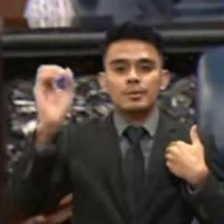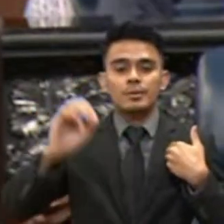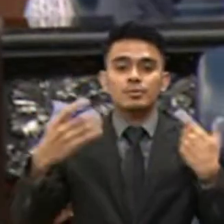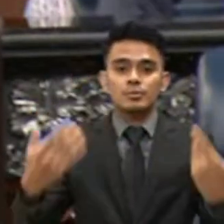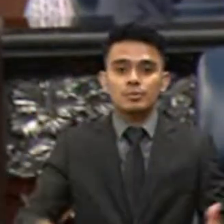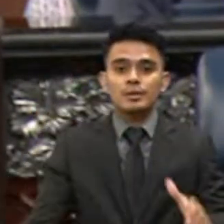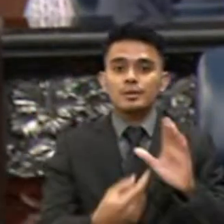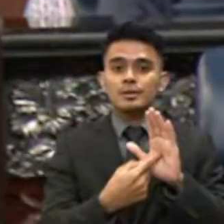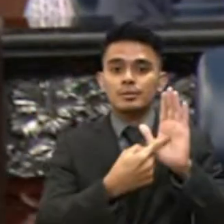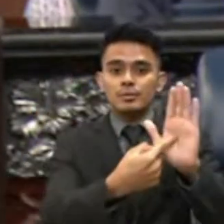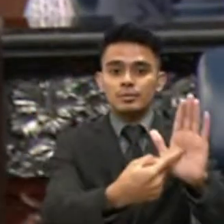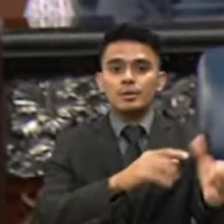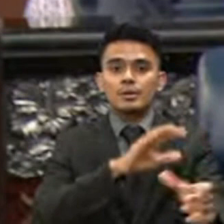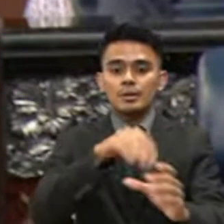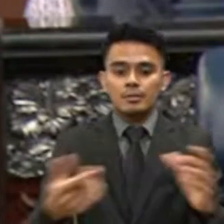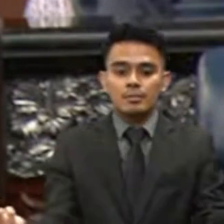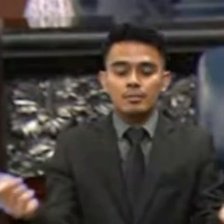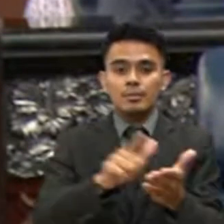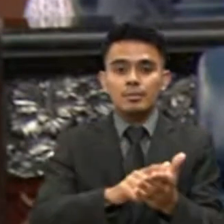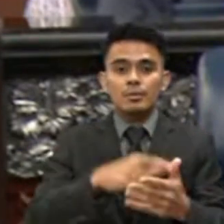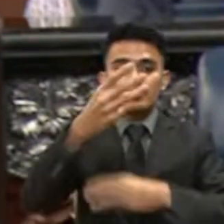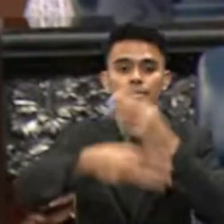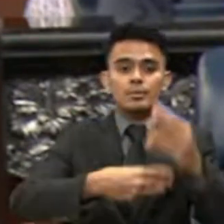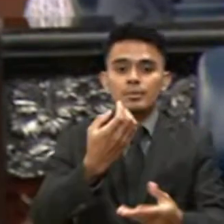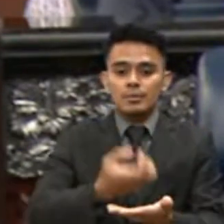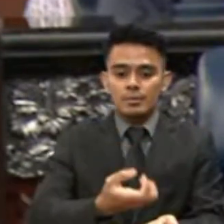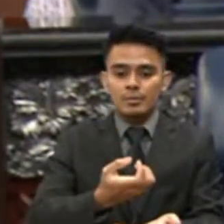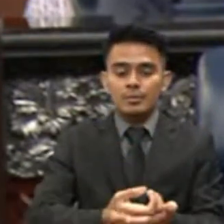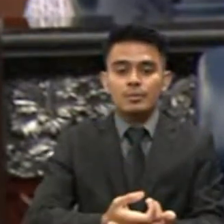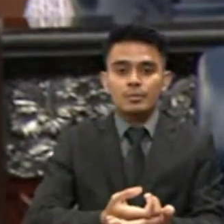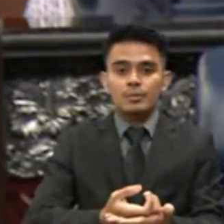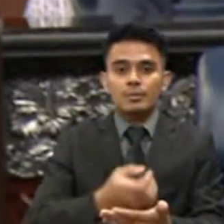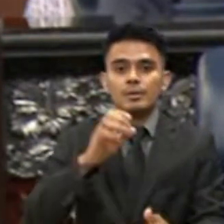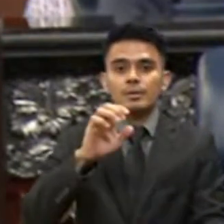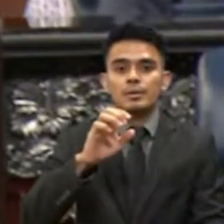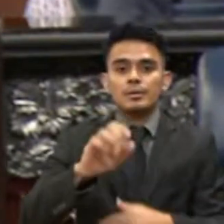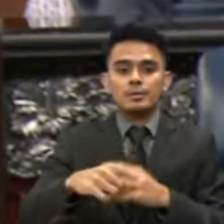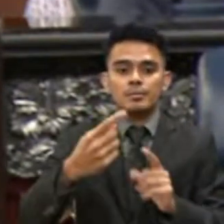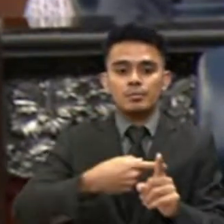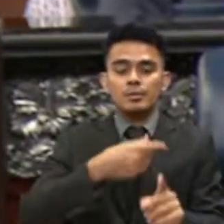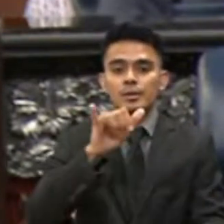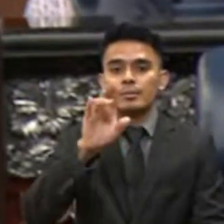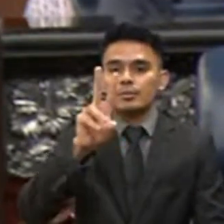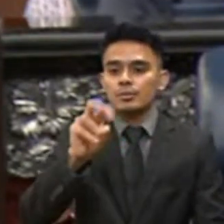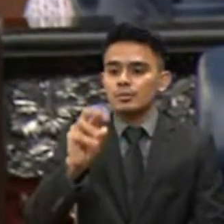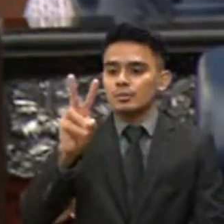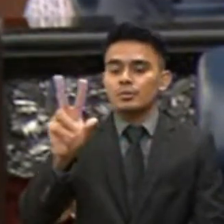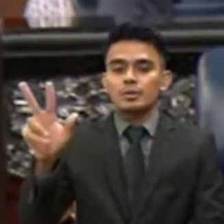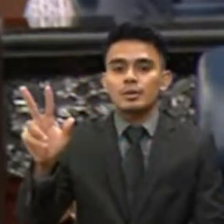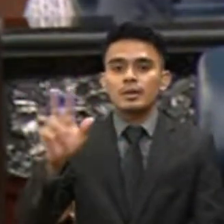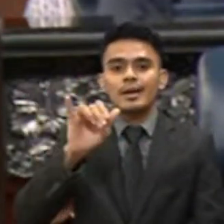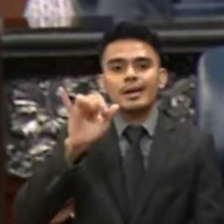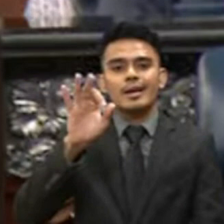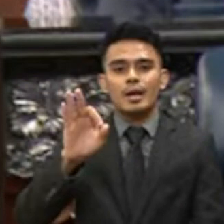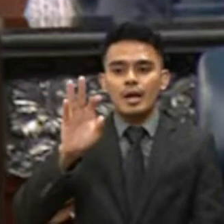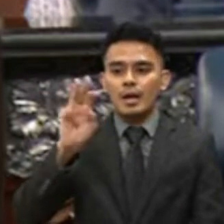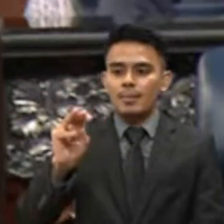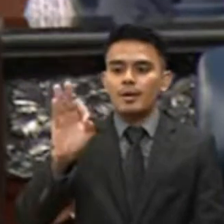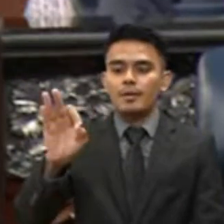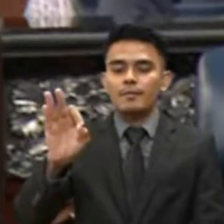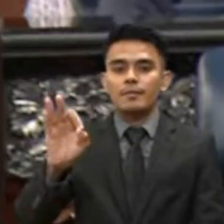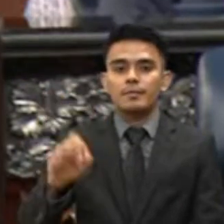seperti yang diterbitkan dalam laporan well ekonomic Outlook edisi Januari 2023 oleh IMF